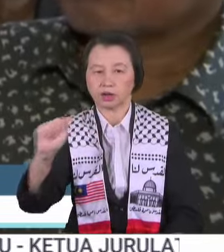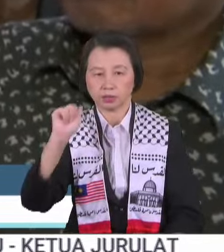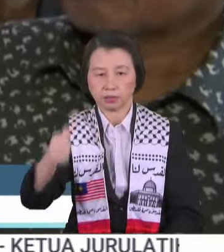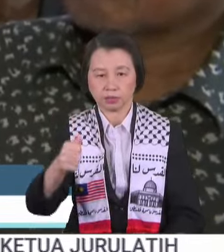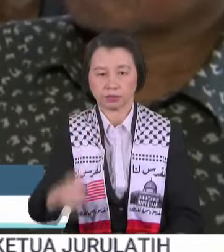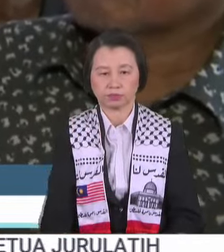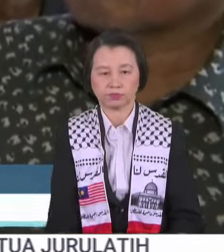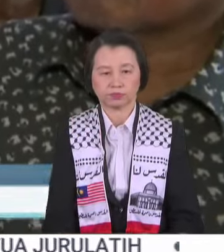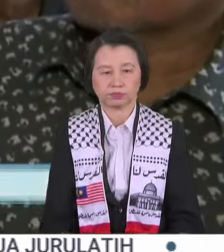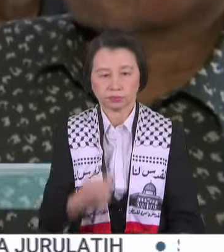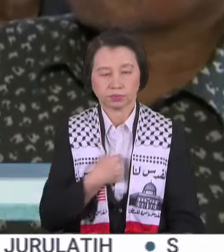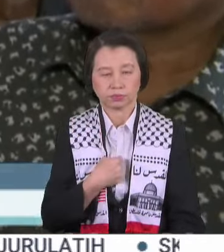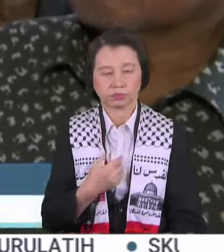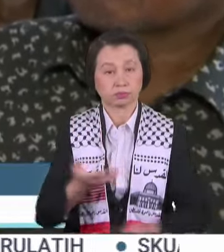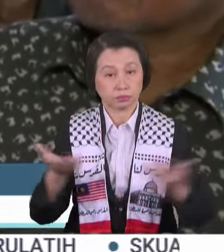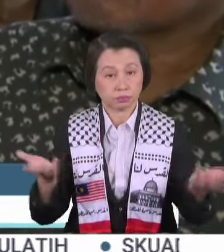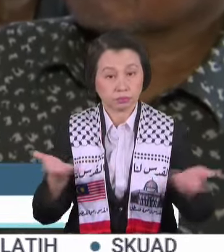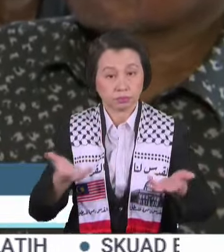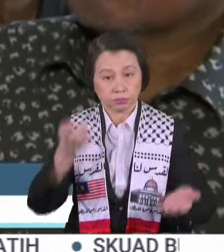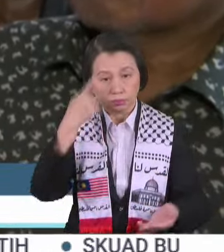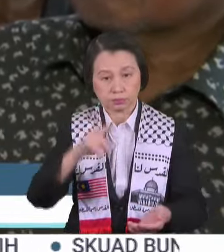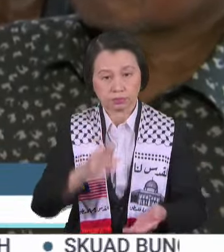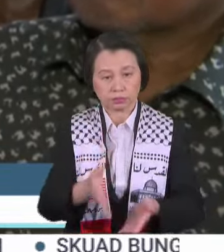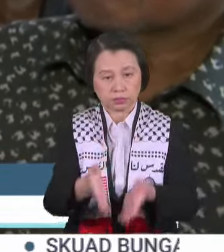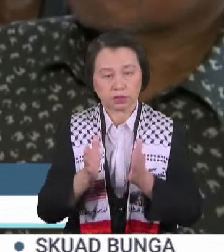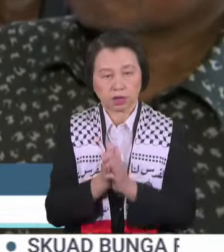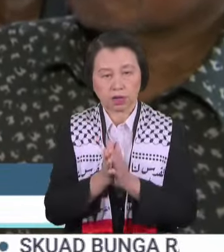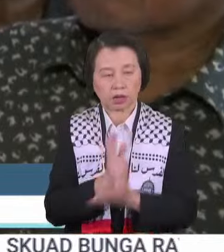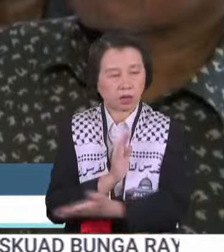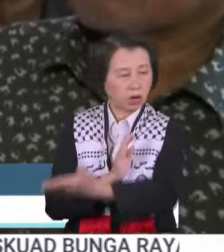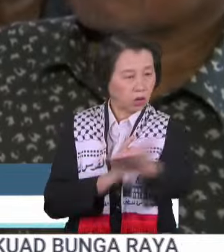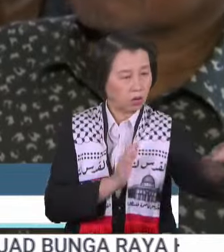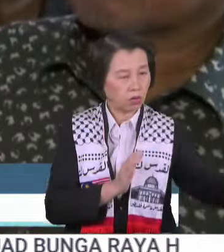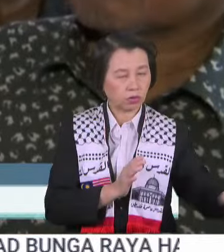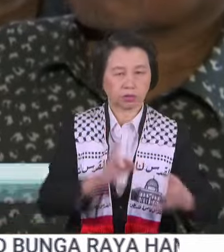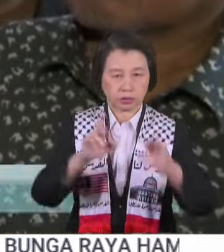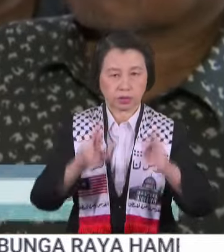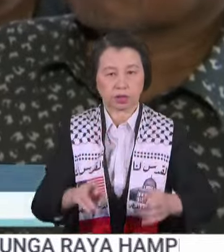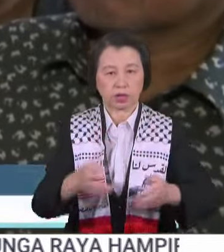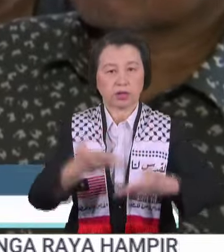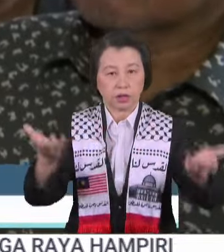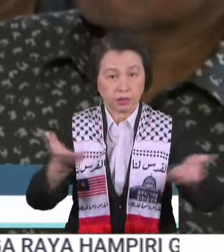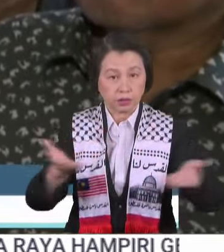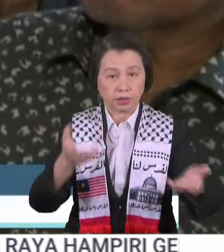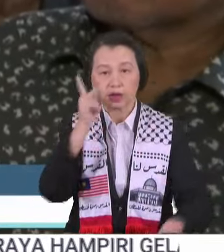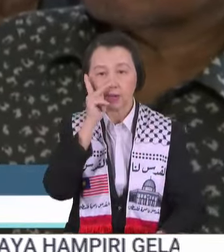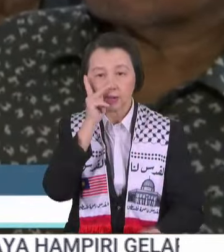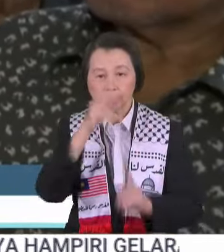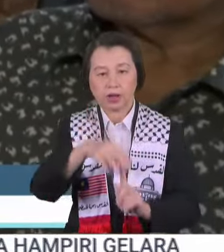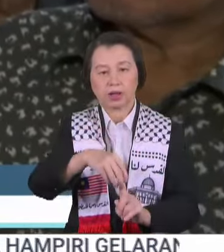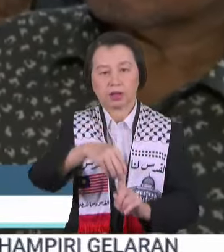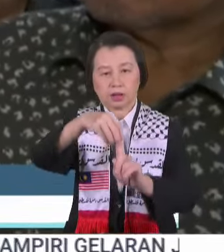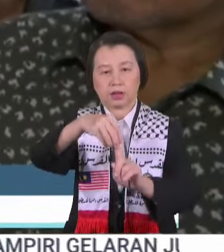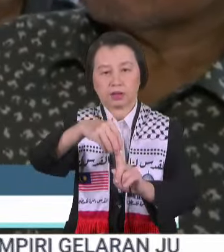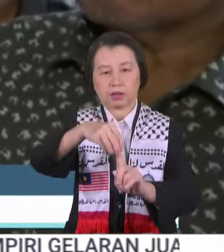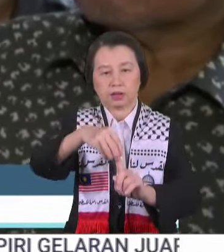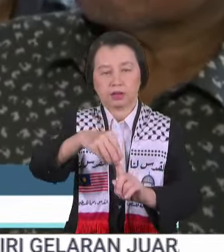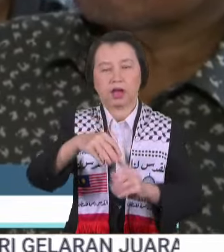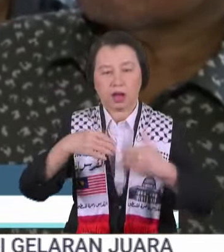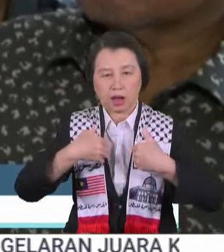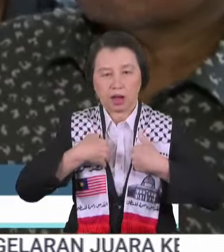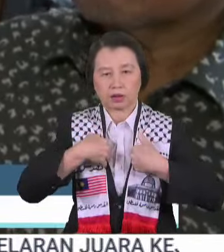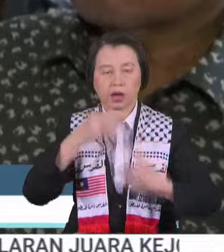Jadi saya ambil peluang ini untuk menyerulah kepada seluruh penduduk di negeri Kedah, khususnya bagi mereka yang